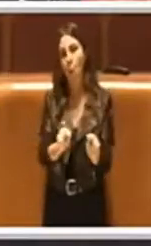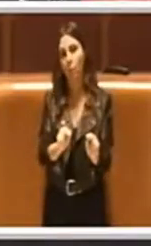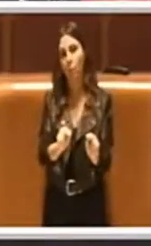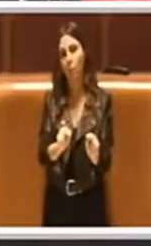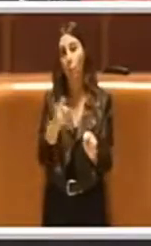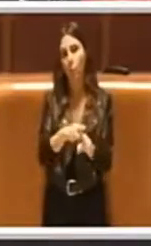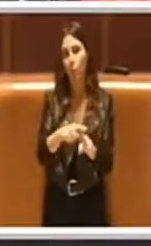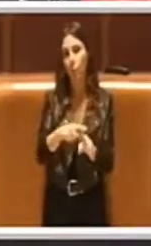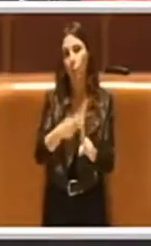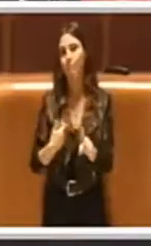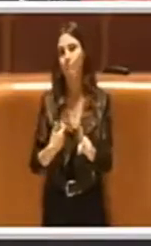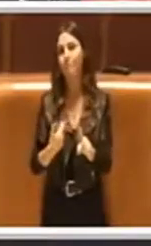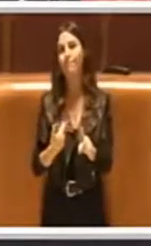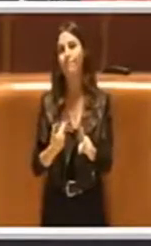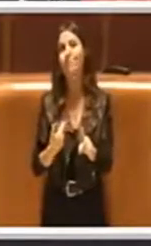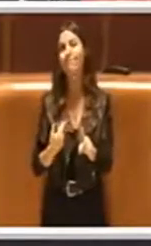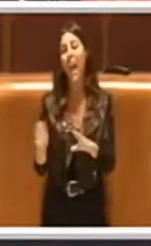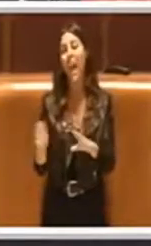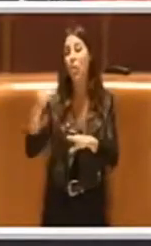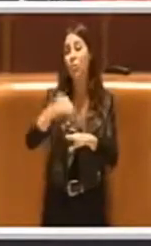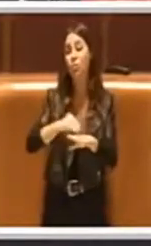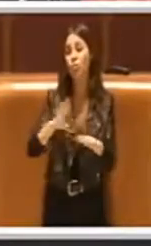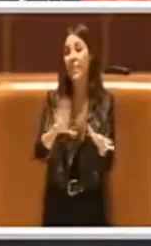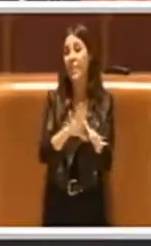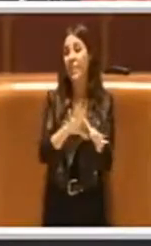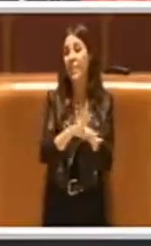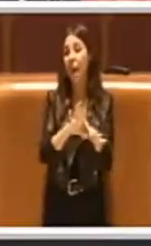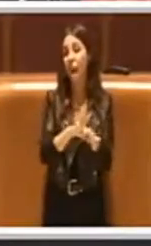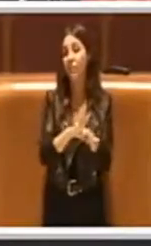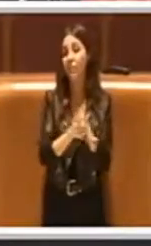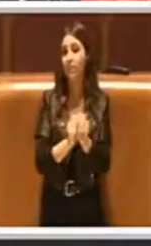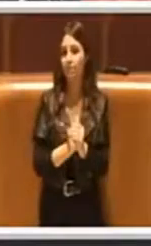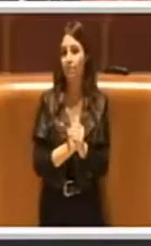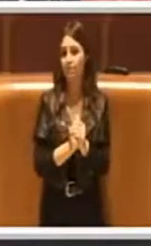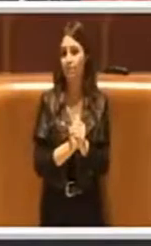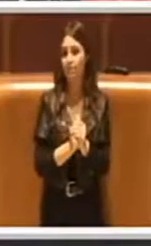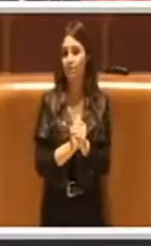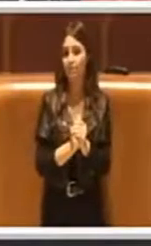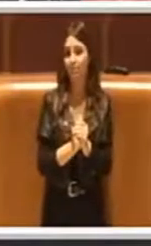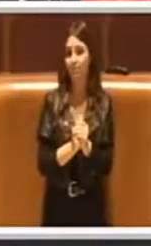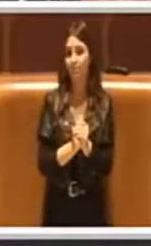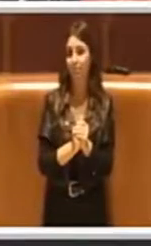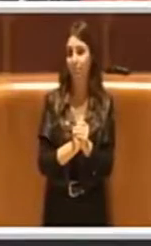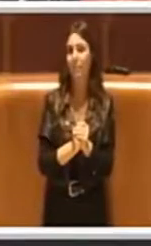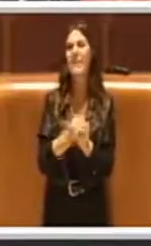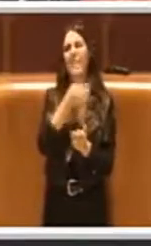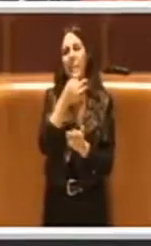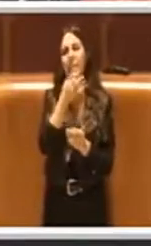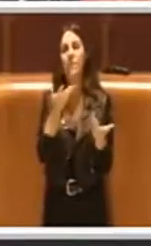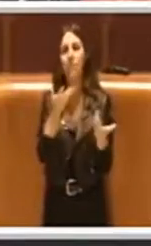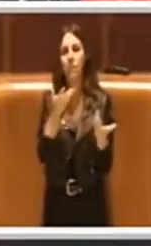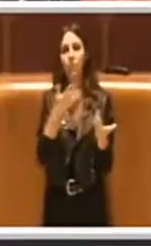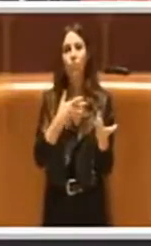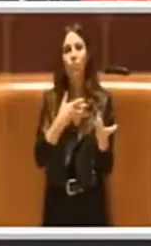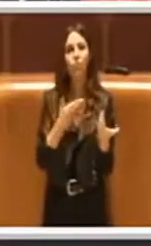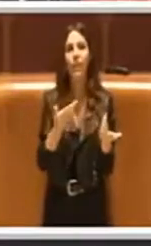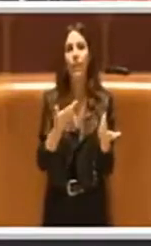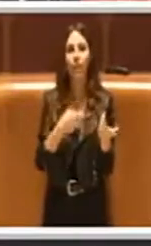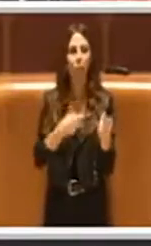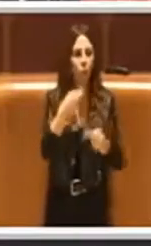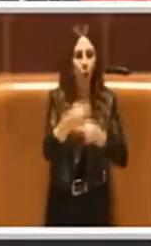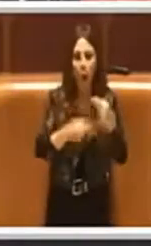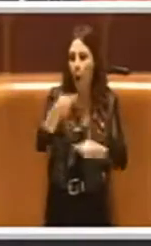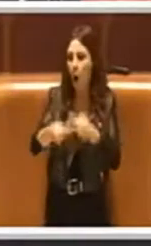lo staff che si sa che a cui sono quei numeri punto per cui sono stati di una serie di nomine all'interno